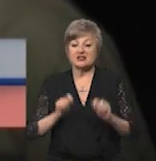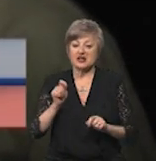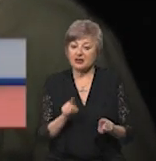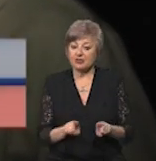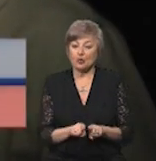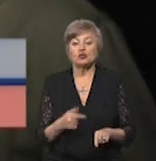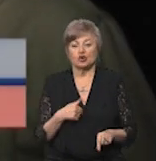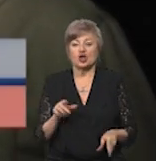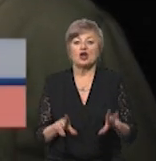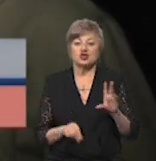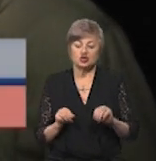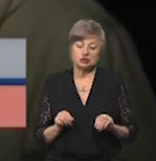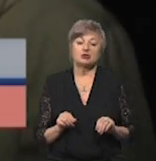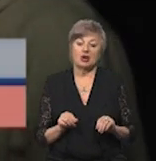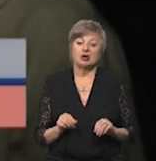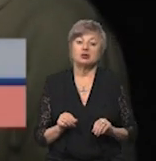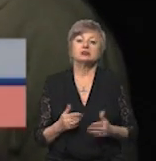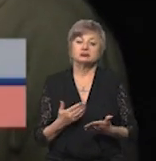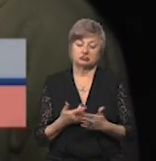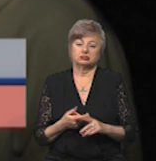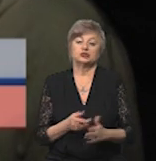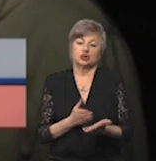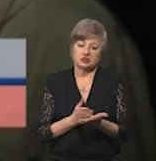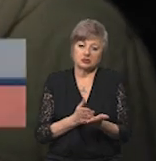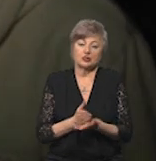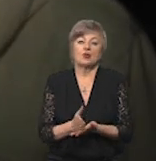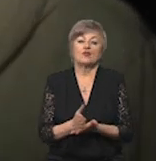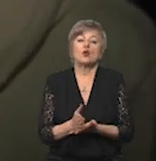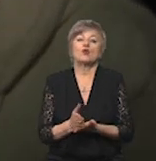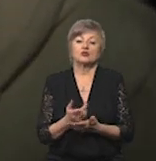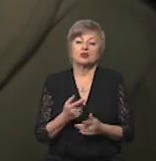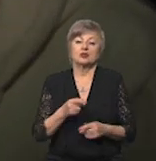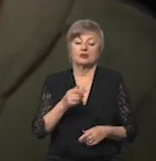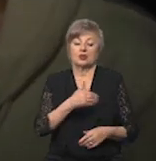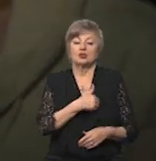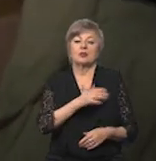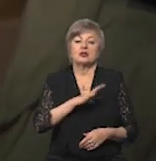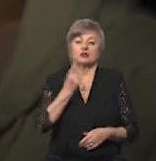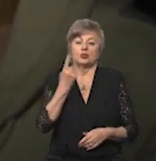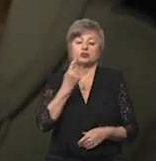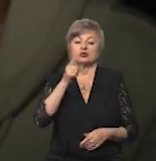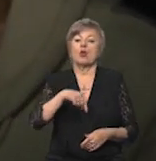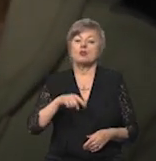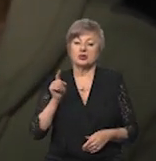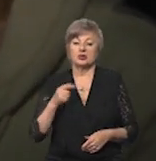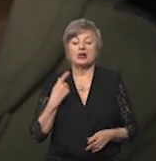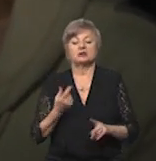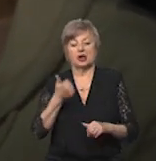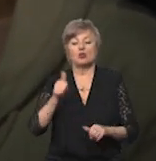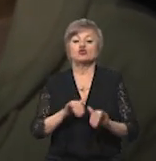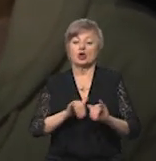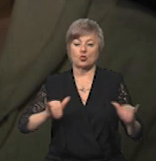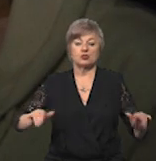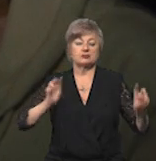Я вважаю, що взагалі все, що соціально спрямоване, це в нашій країні повинно бути номер один. Це культурний розвиток, особлива така тематика,